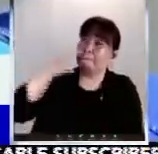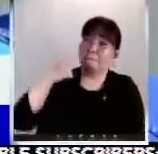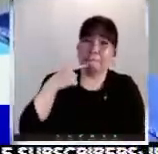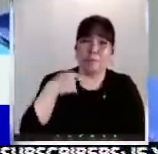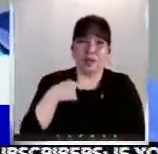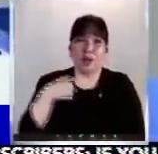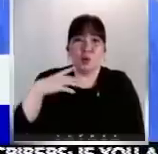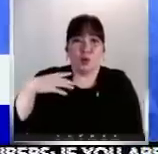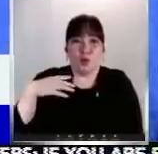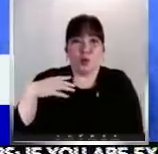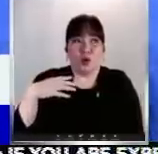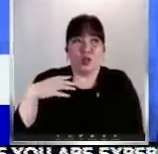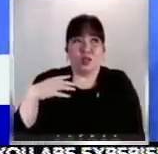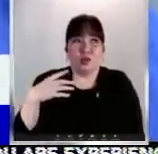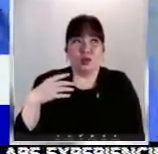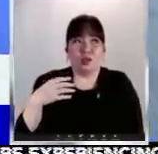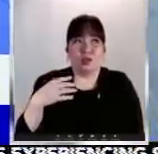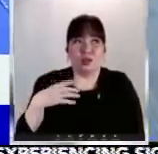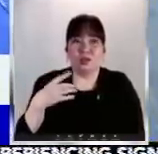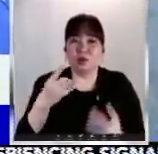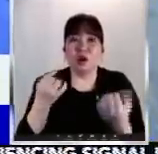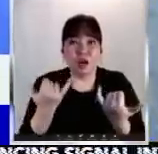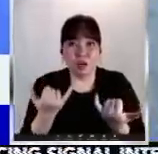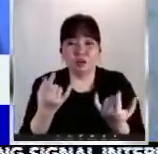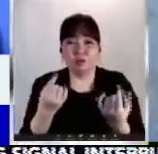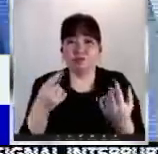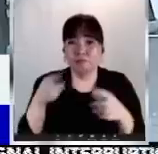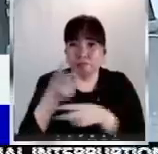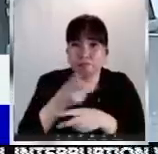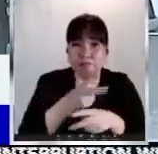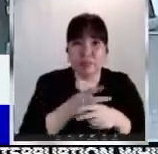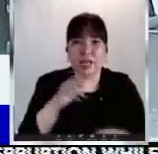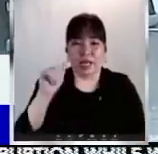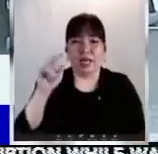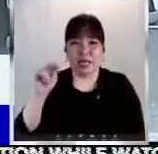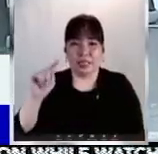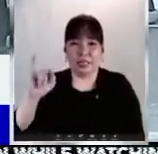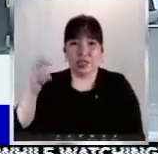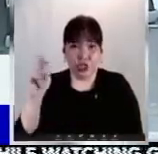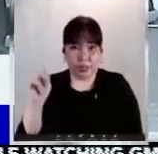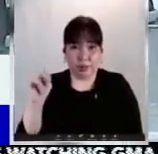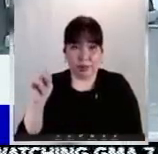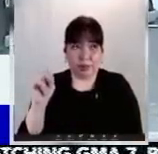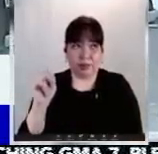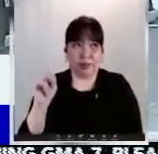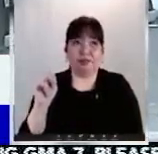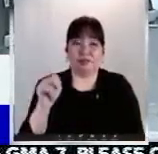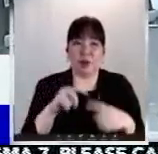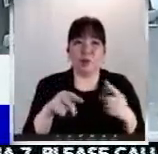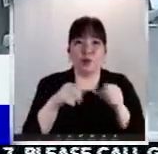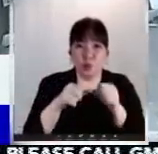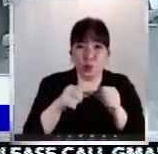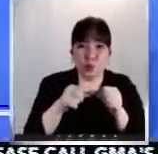kami ng RT-PCR. Ang ina-handle po namin today at sa kahapon is antigen lang muna. Ongoing pa po, siguro by tomorrow mayroon na po